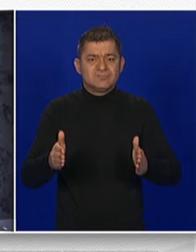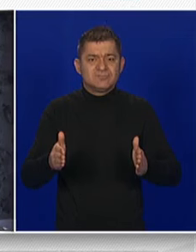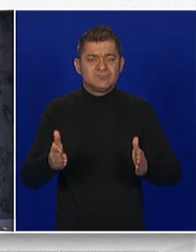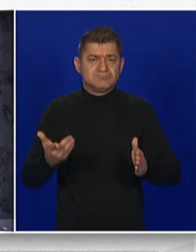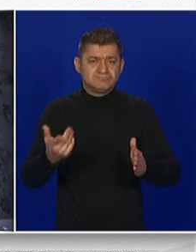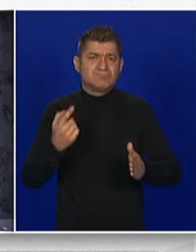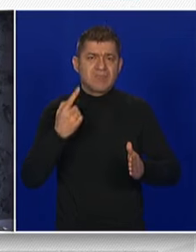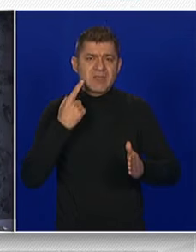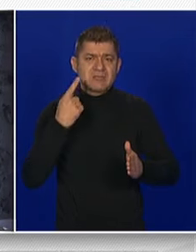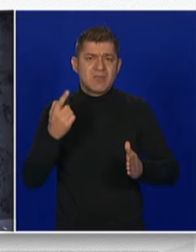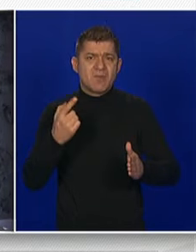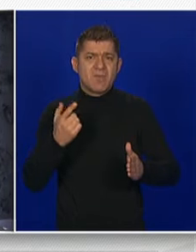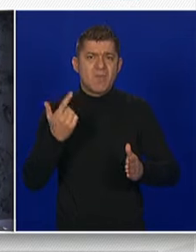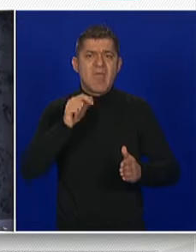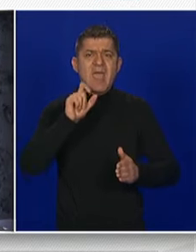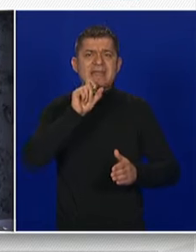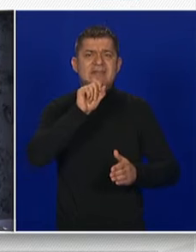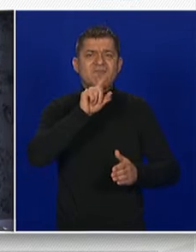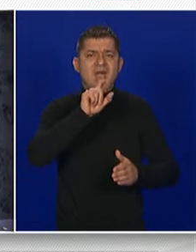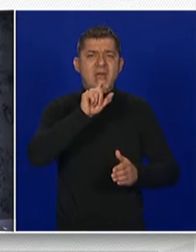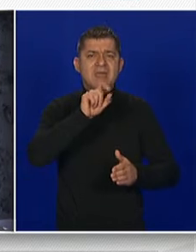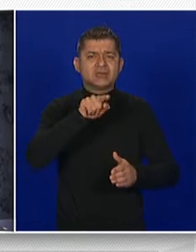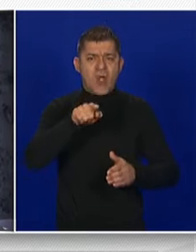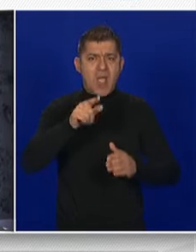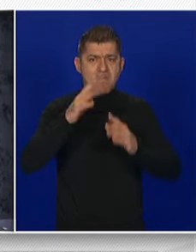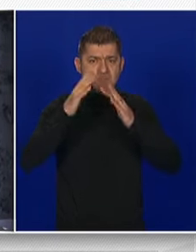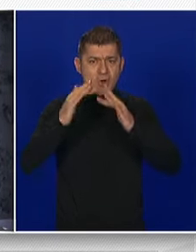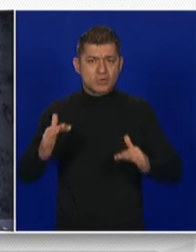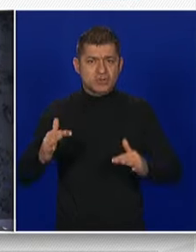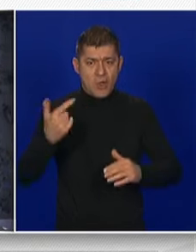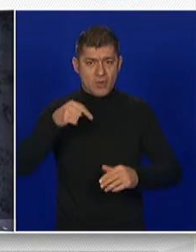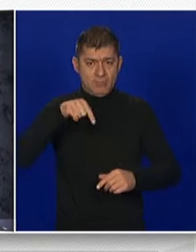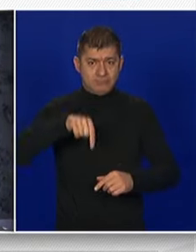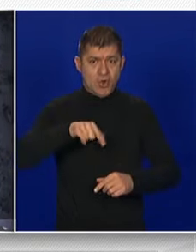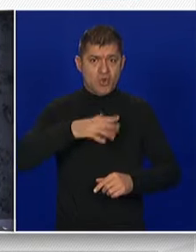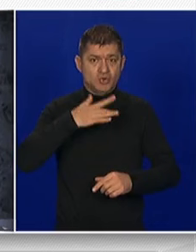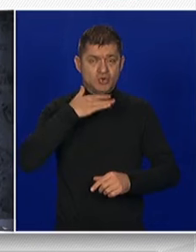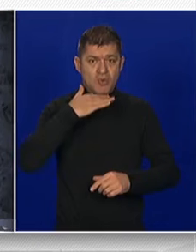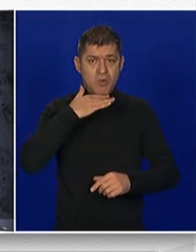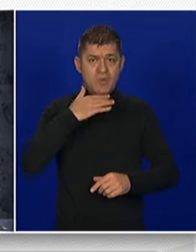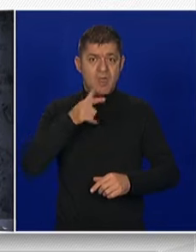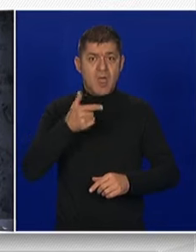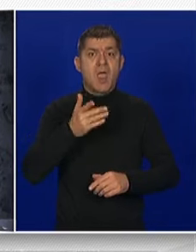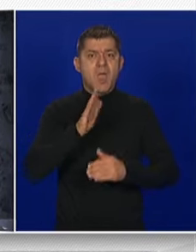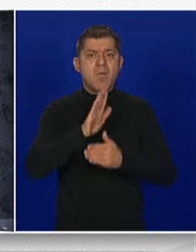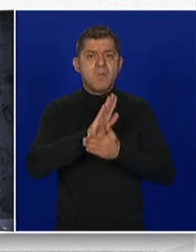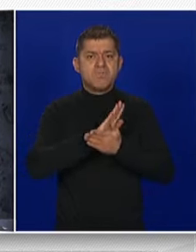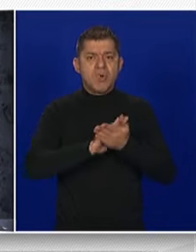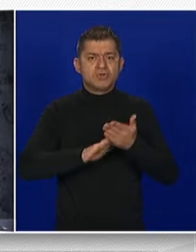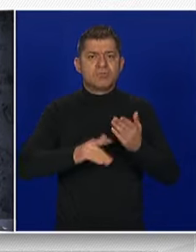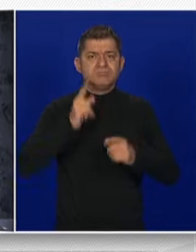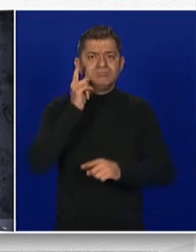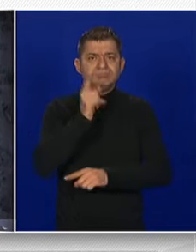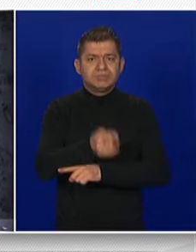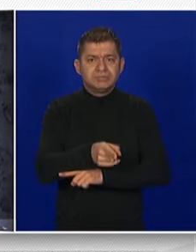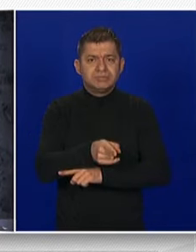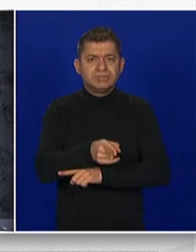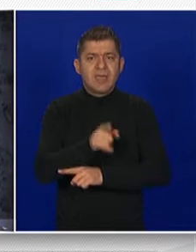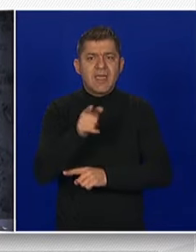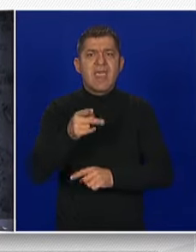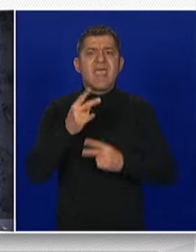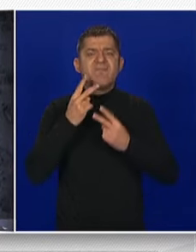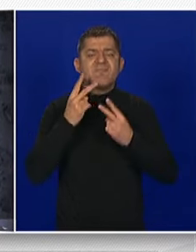najvjerojatnije 12. prosinca, dakle od ove subote bi se počela primjenjivati i vrijedila bi